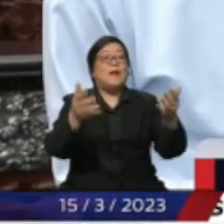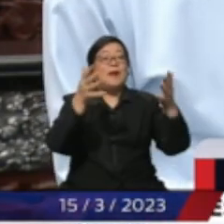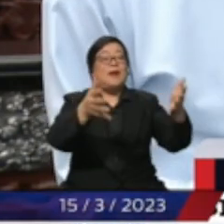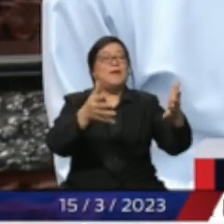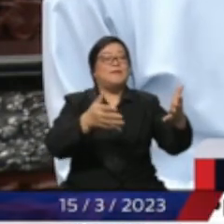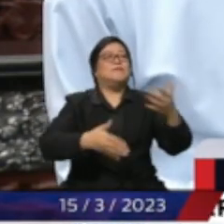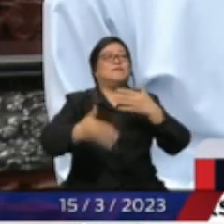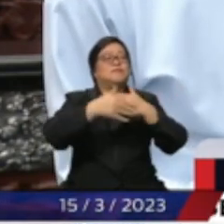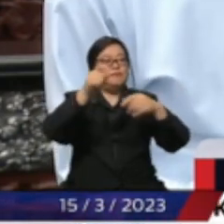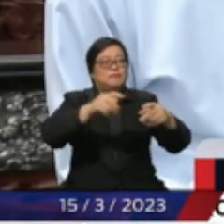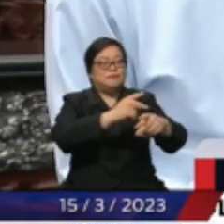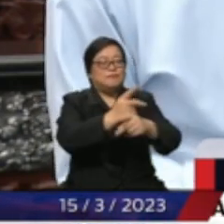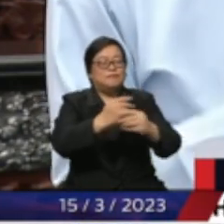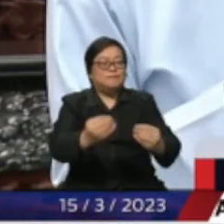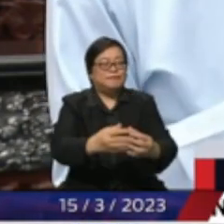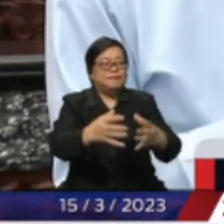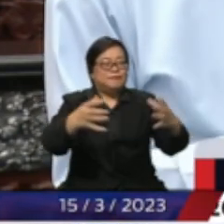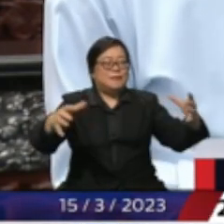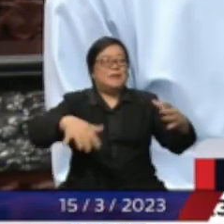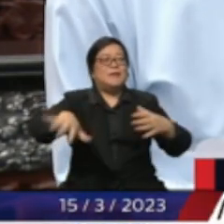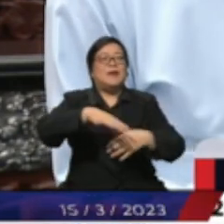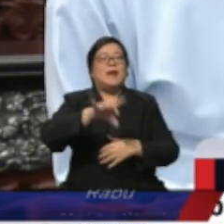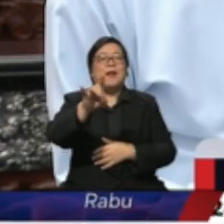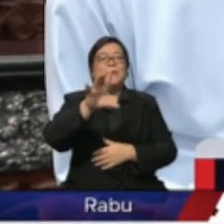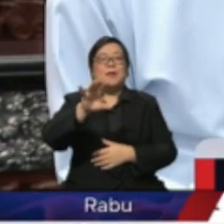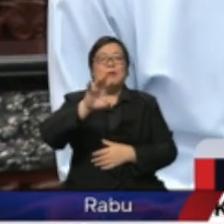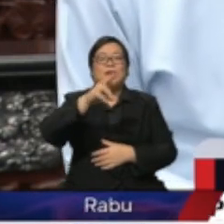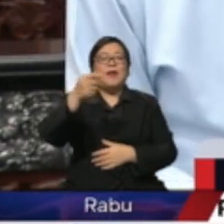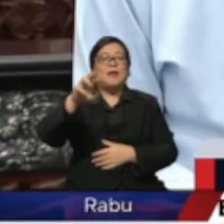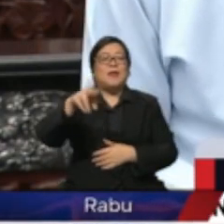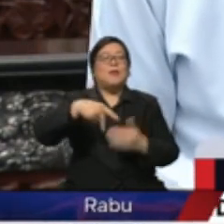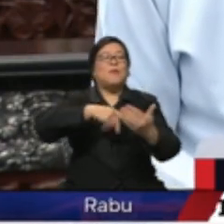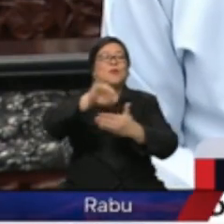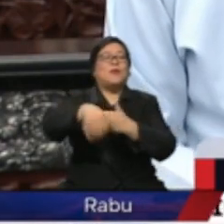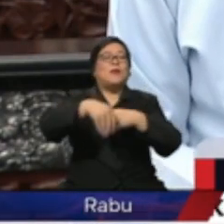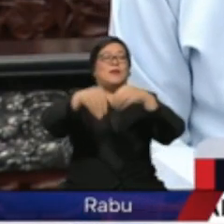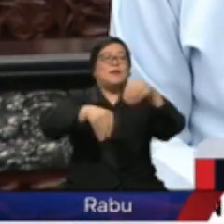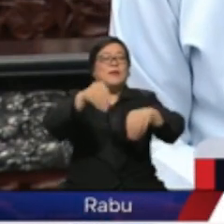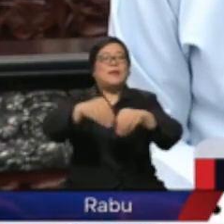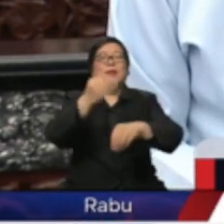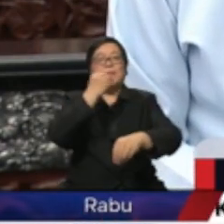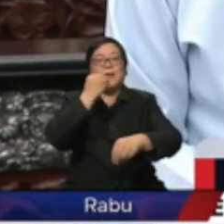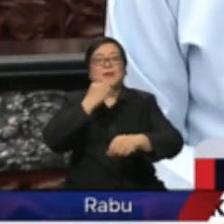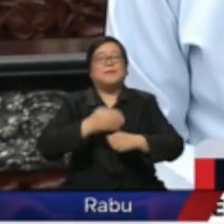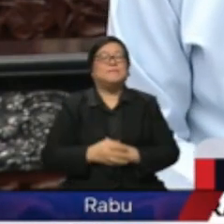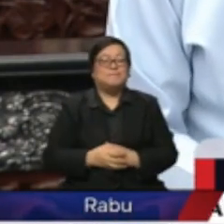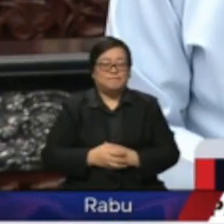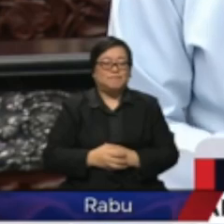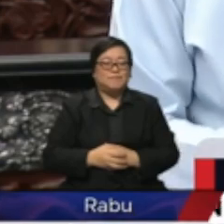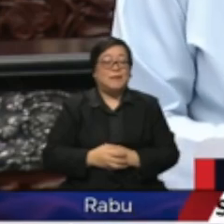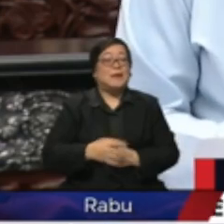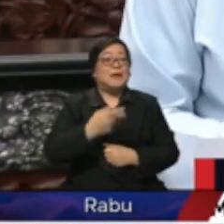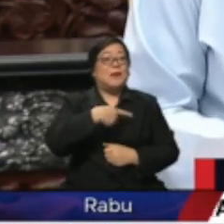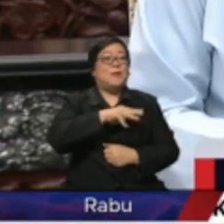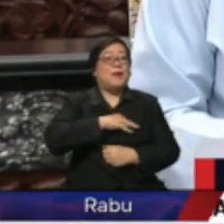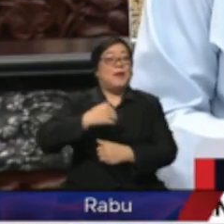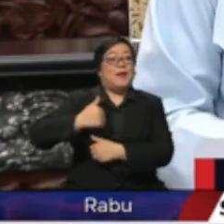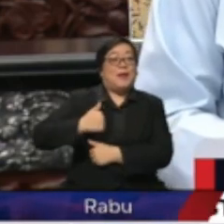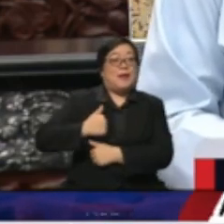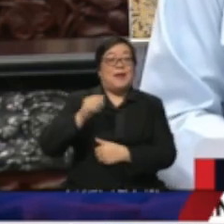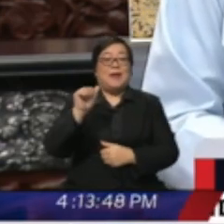milik mereka dengan keluasan lebih aparat untuk Project tanaman makanan Kementerian Pertahanan